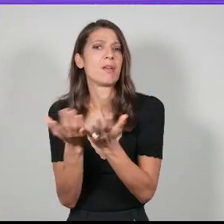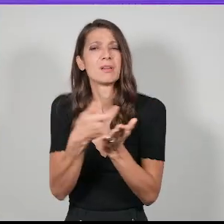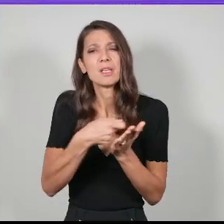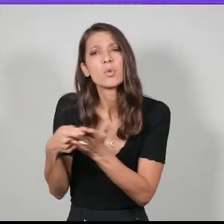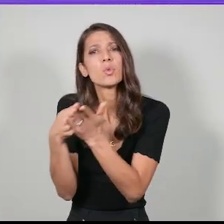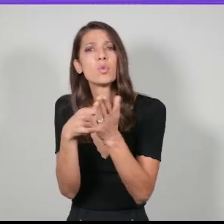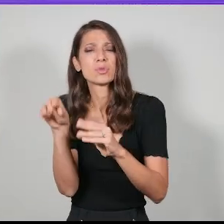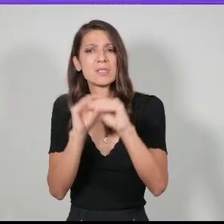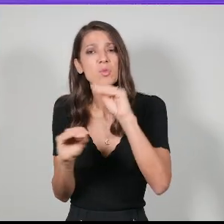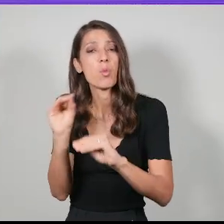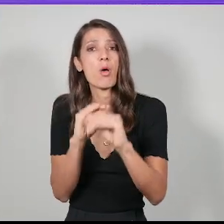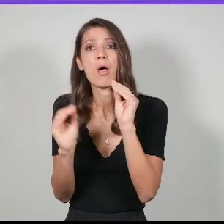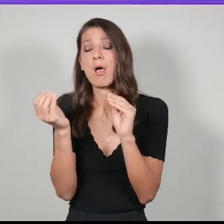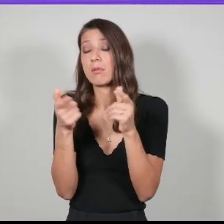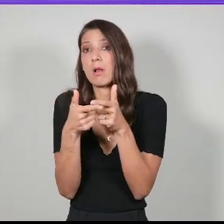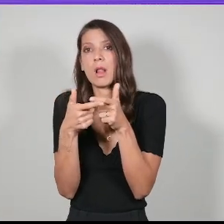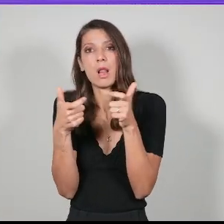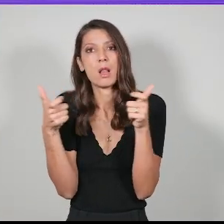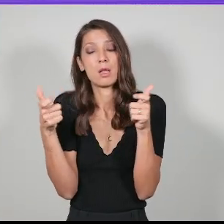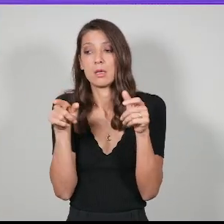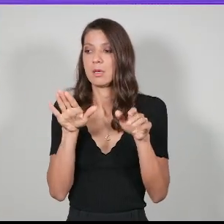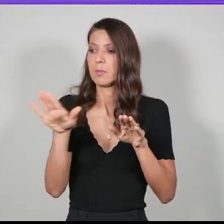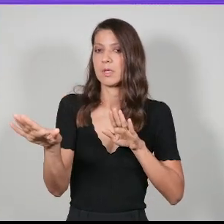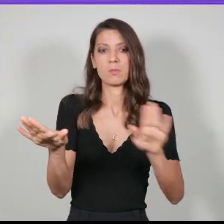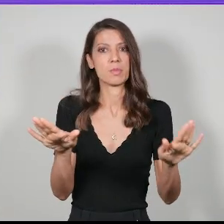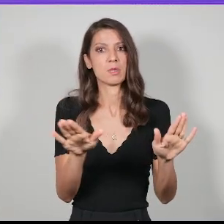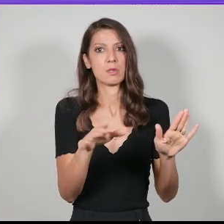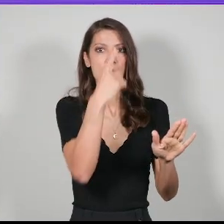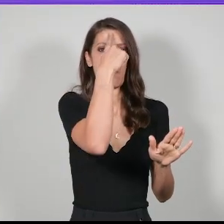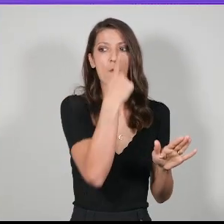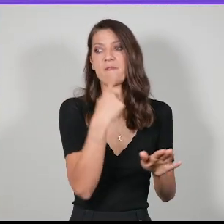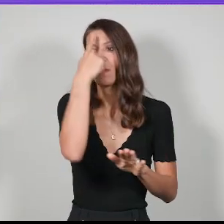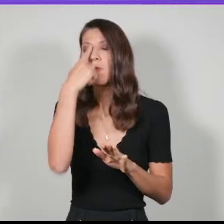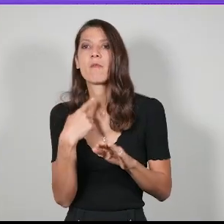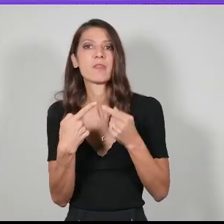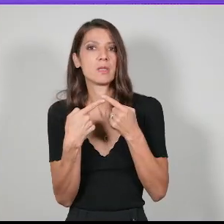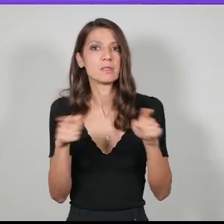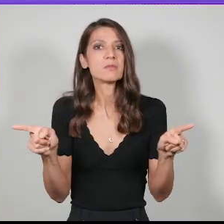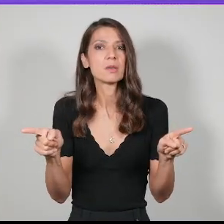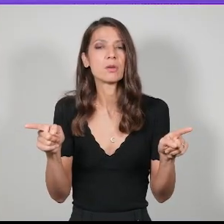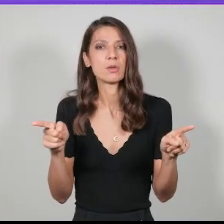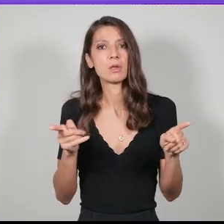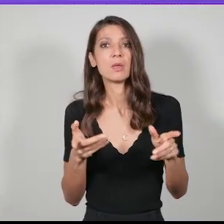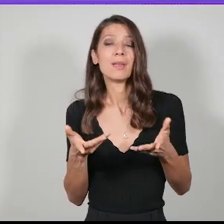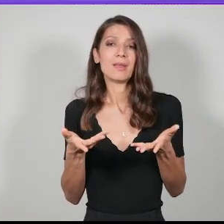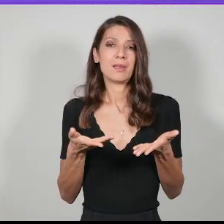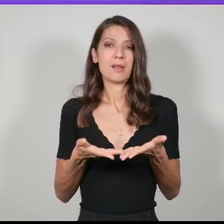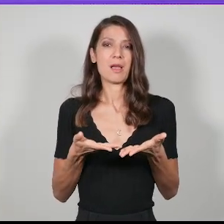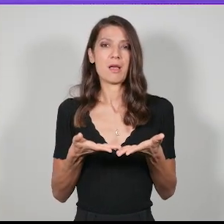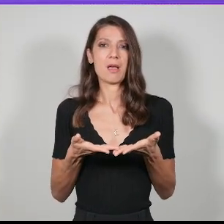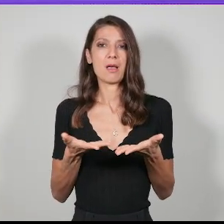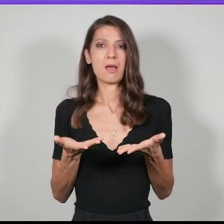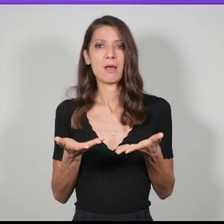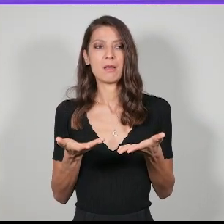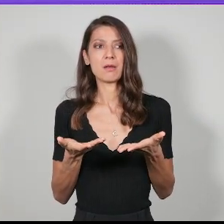les soins de toute nature. Je pense qu'on amalgame des choses qui sont vraiment très différentes. Et là, pour le coup, je trouve que ce